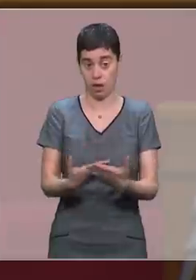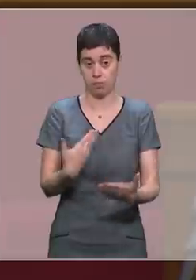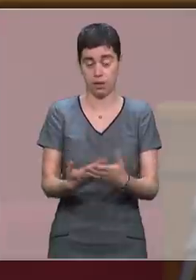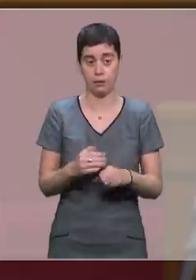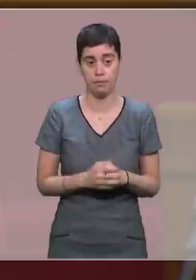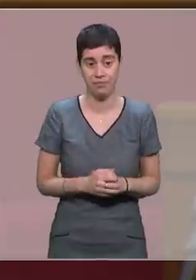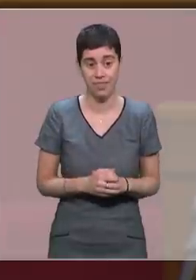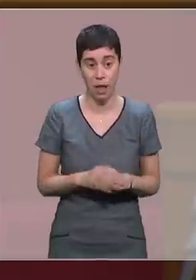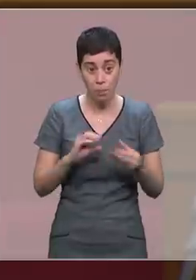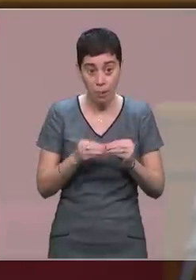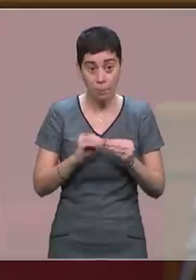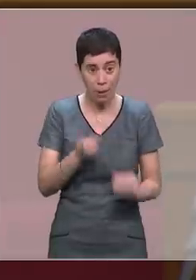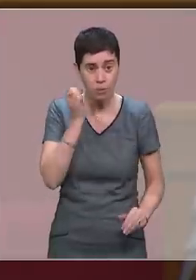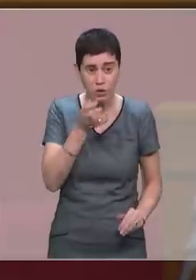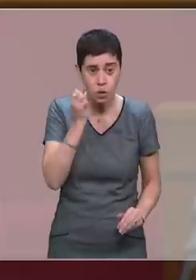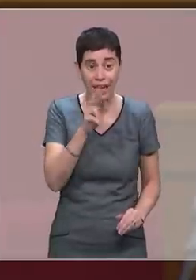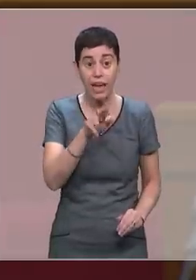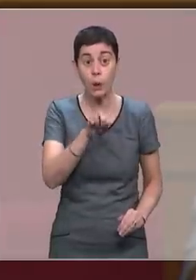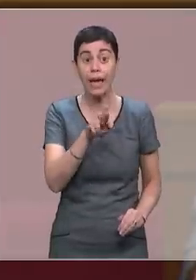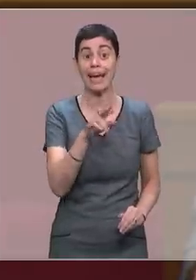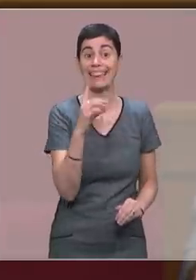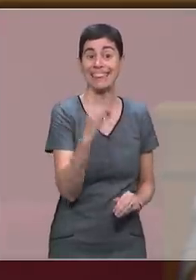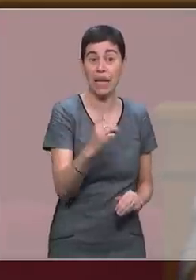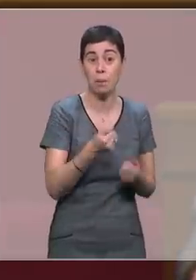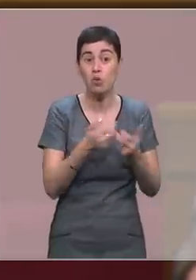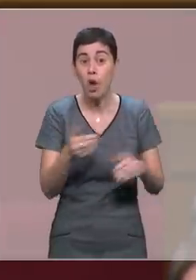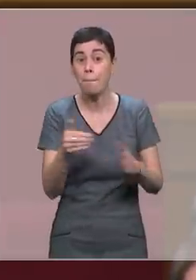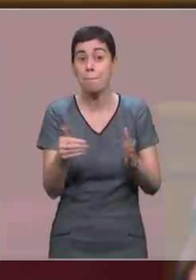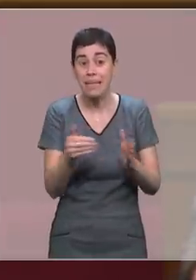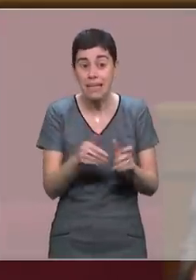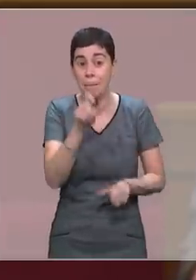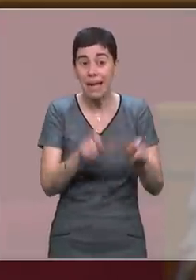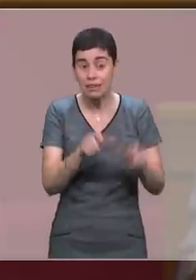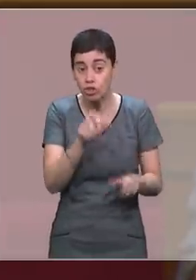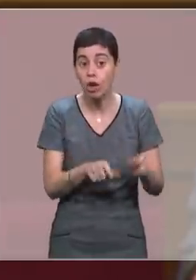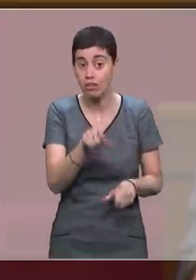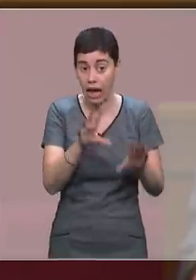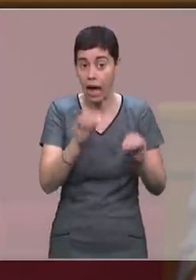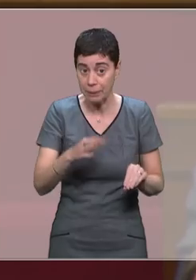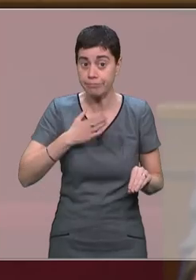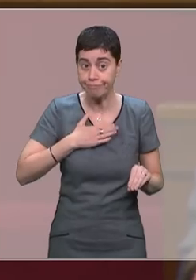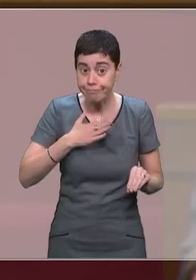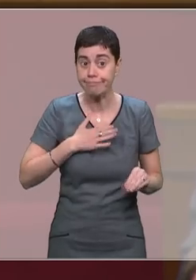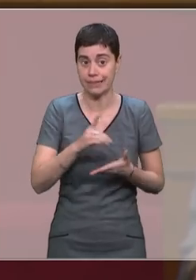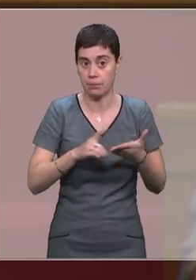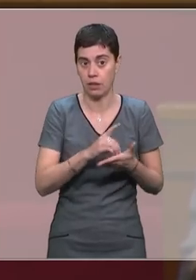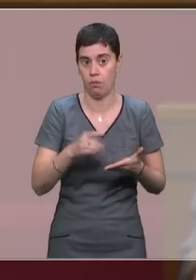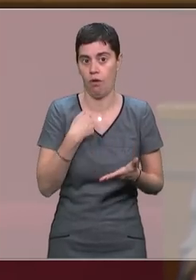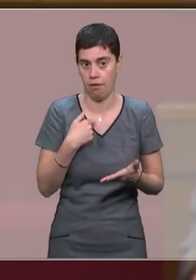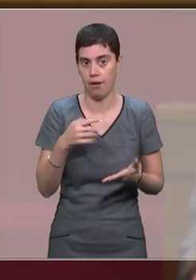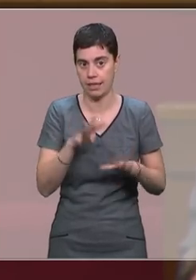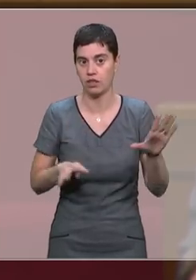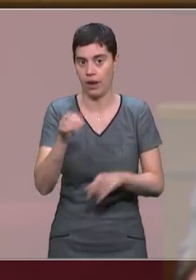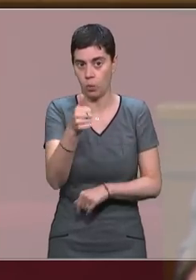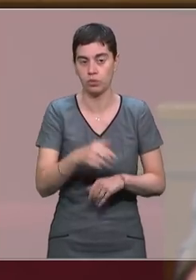Pas un jour sans incident sur la ligne du RERD empruntée par des milliers d'habitants de ma circonscription et c'est pareil sur l'ensemble du